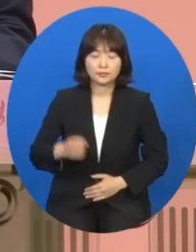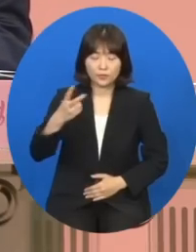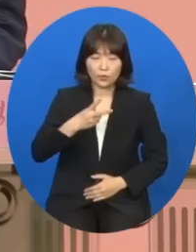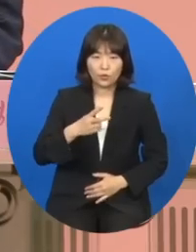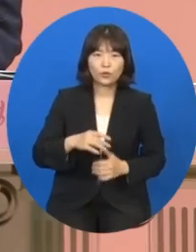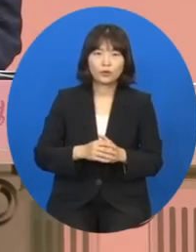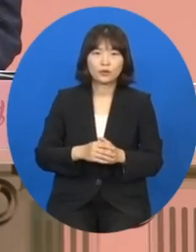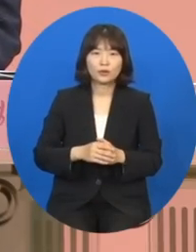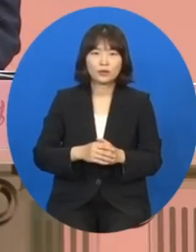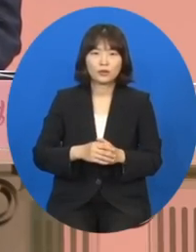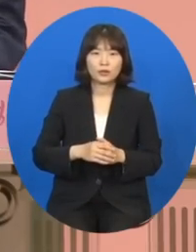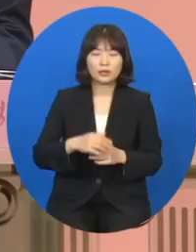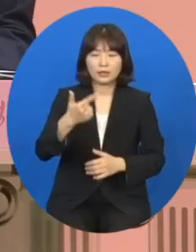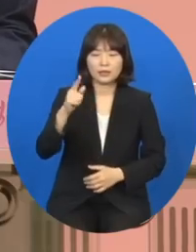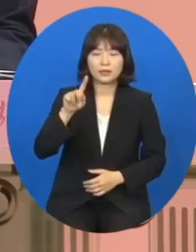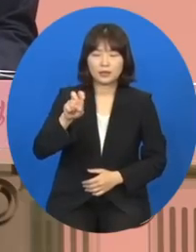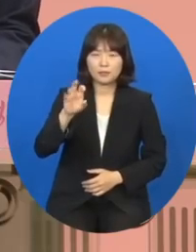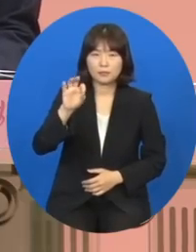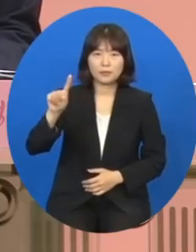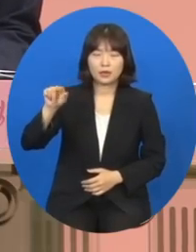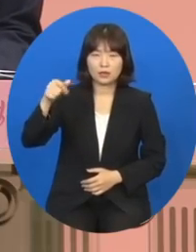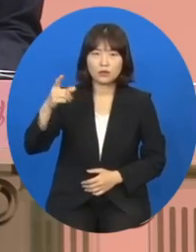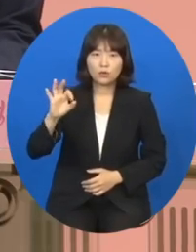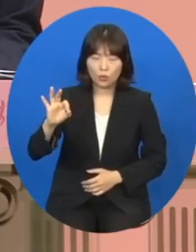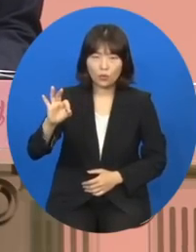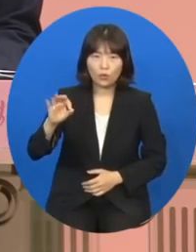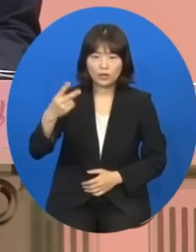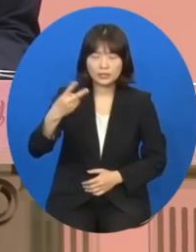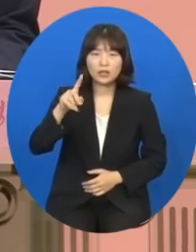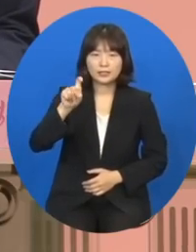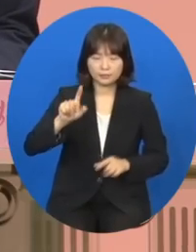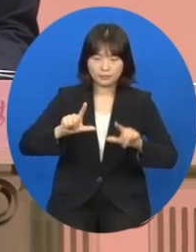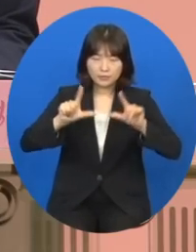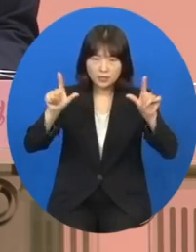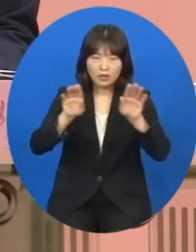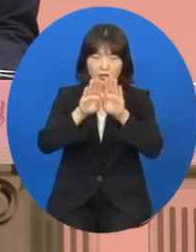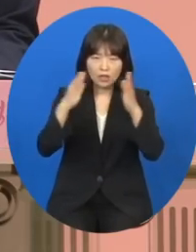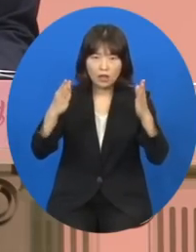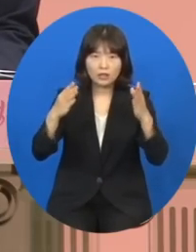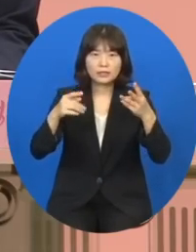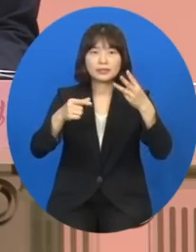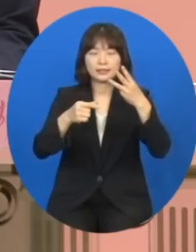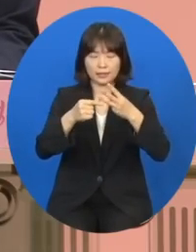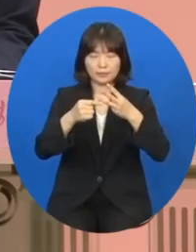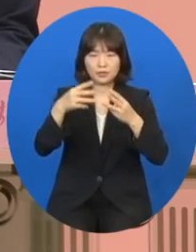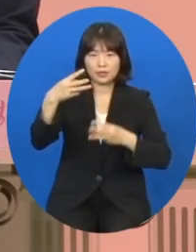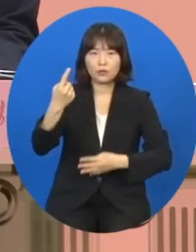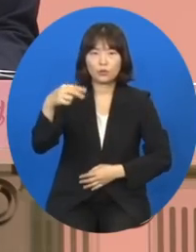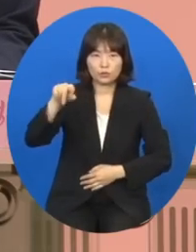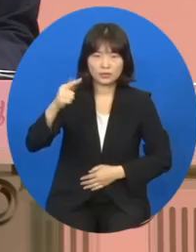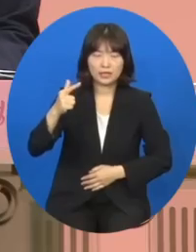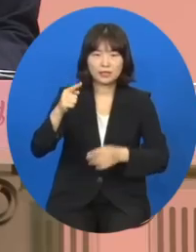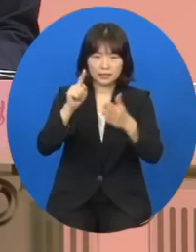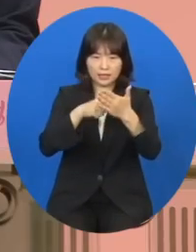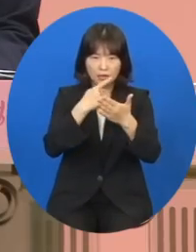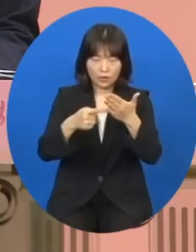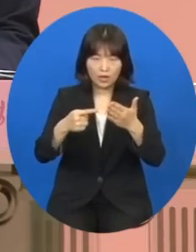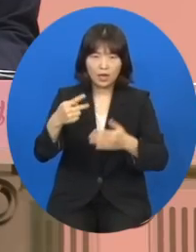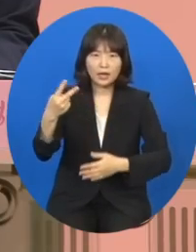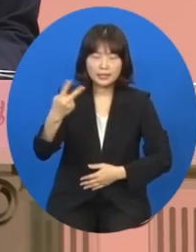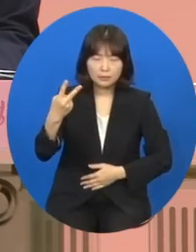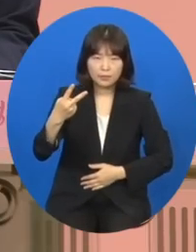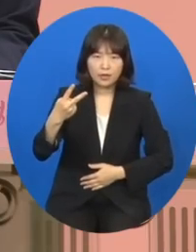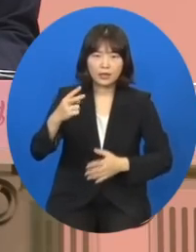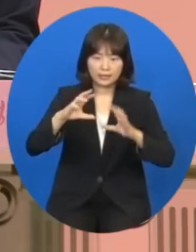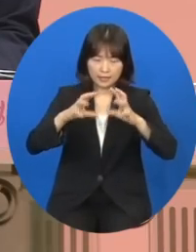남아공에서 10 남아공 케이프타운에서 2010년에 열린 제 3 철 5장 대회에서는 약 200개 국가의 4000명의 세계